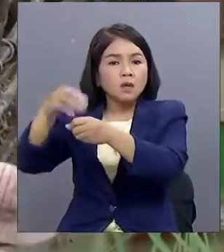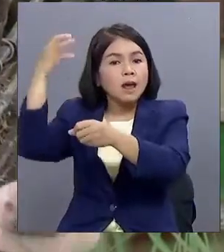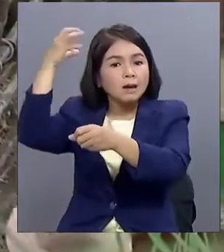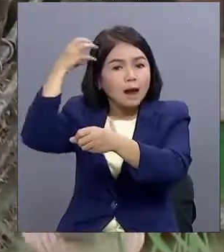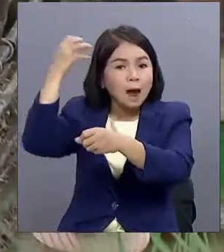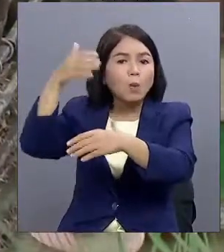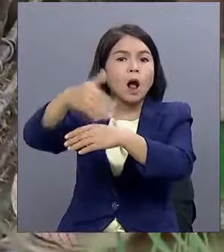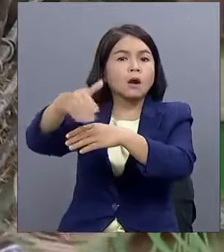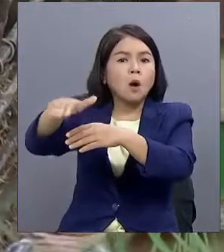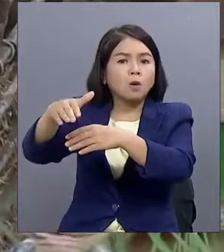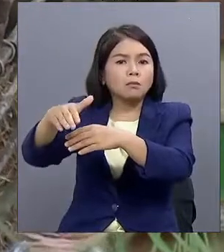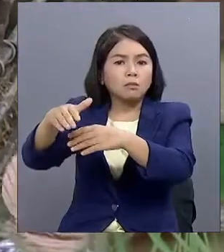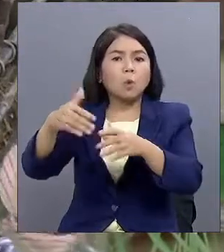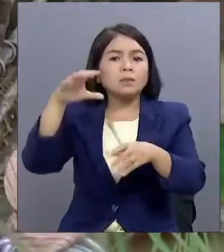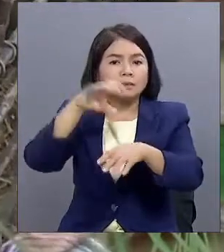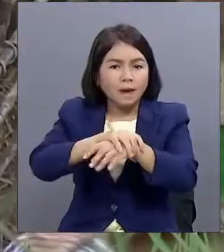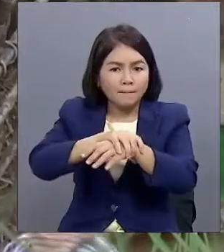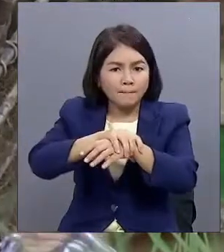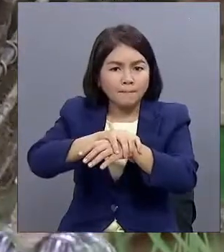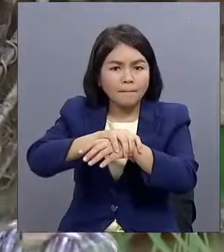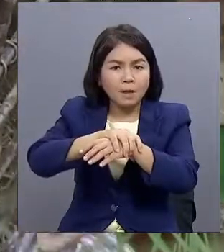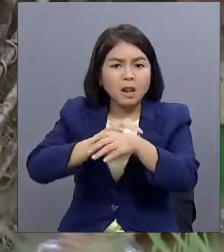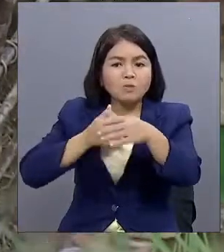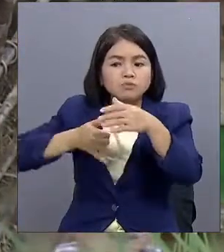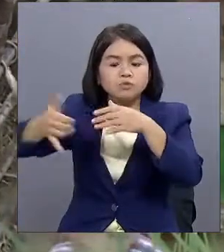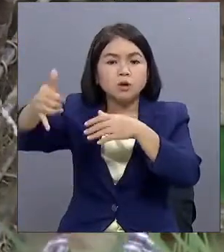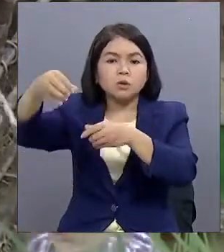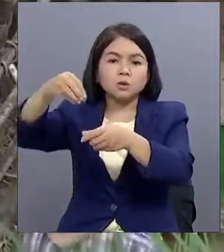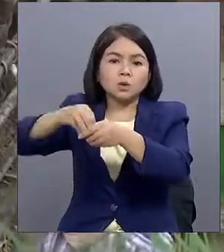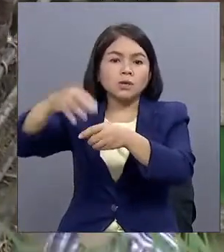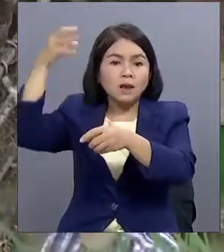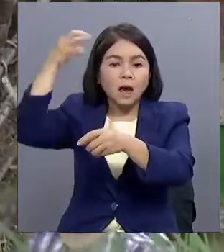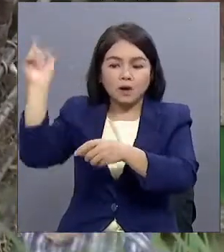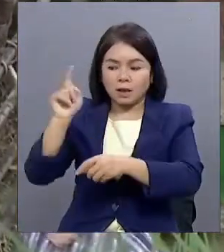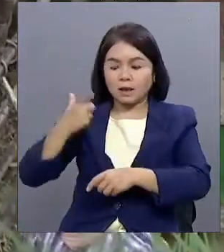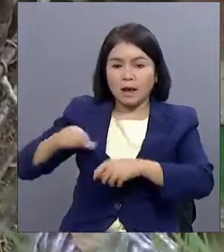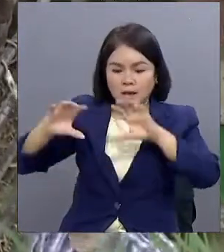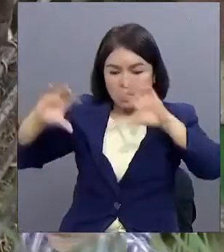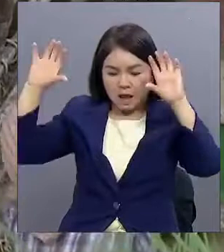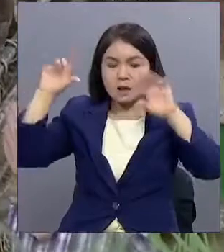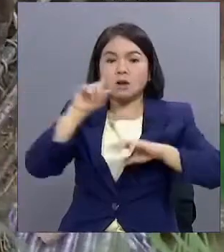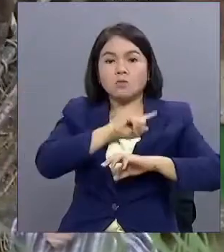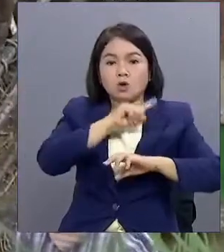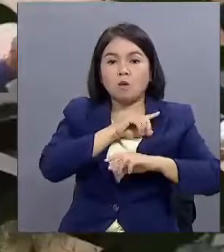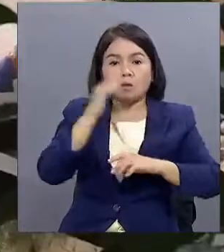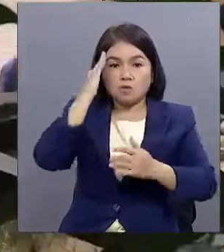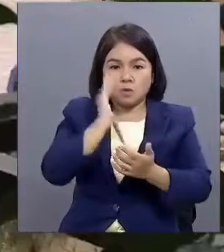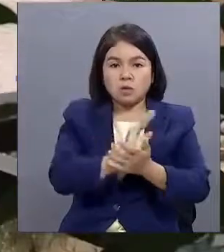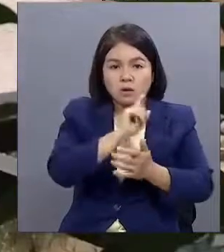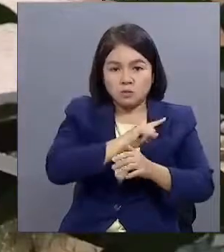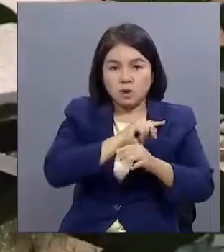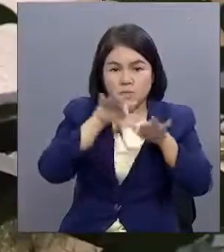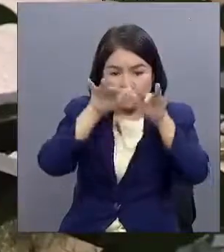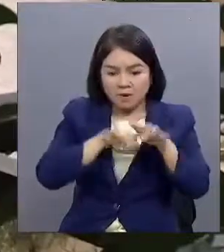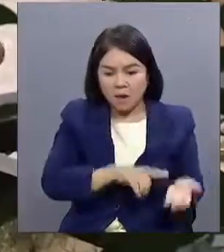อกราชอาณาจักรพนักงานสอบสวนที่มีอำนาจสอบสวนคืออัยการสูงสุดโดยต้องเสนอเรื่องให้อัยการสูงสุดเป็นผู้ดูแล